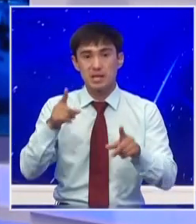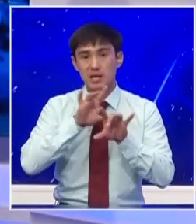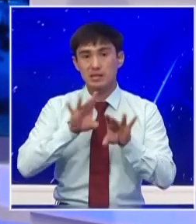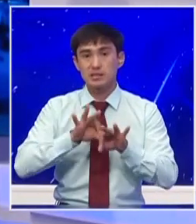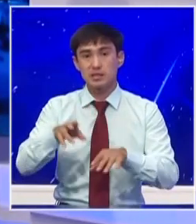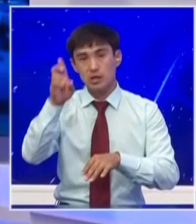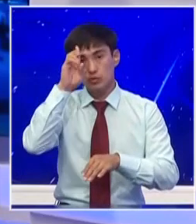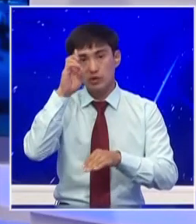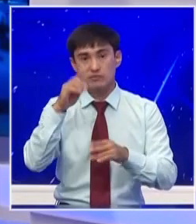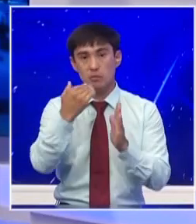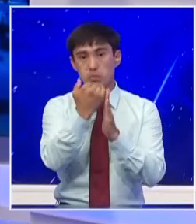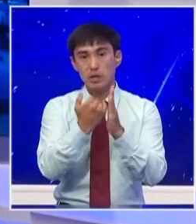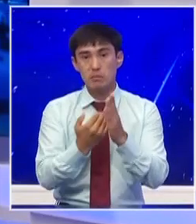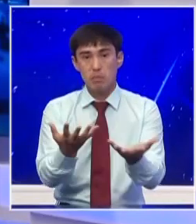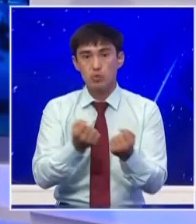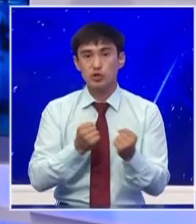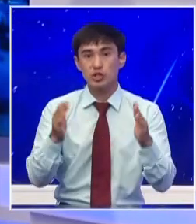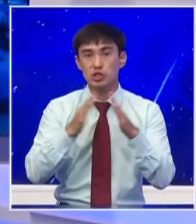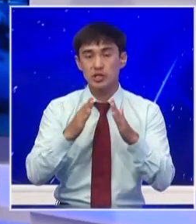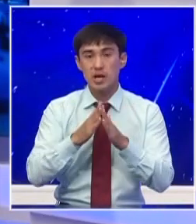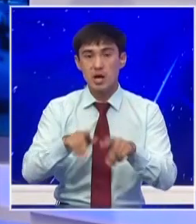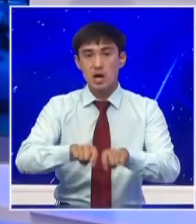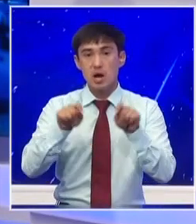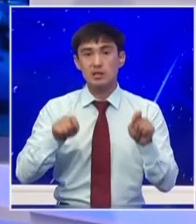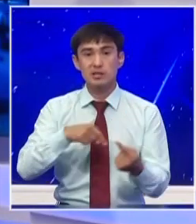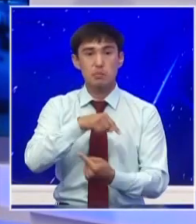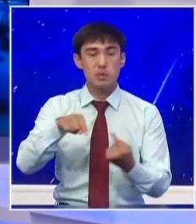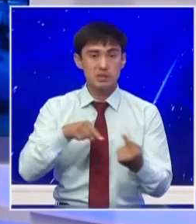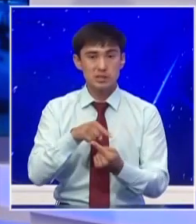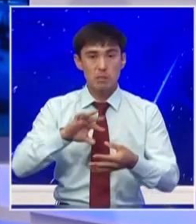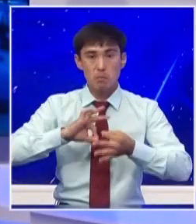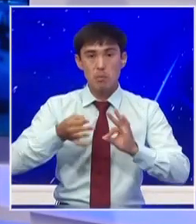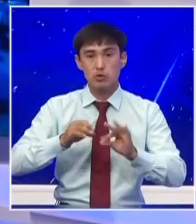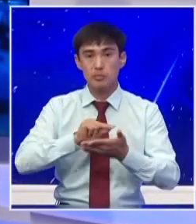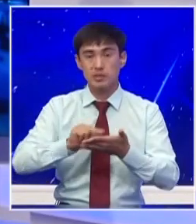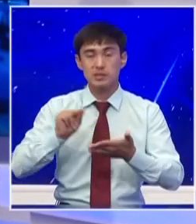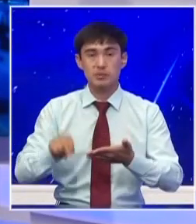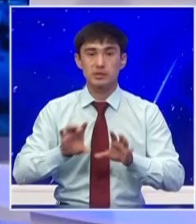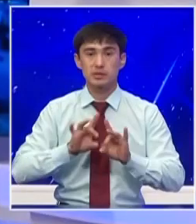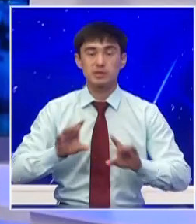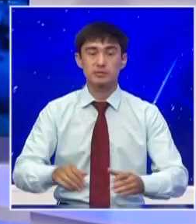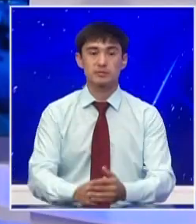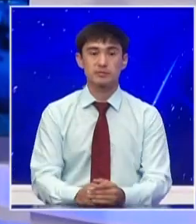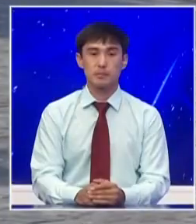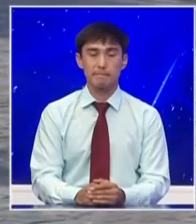разъяснены государственные программы по получению жилья и открытию бизнеса. Подробности у Жандоса Назарбаева.